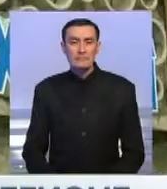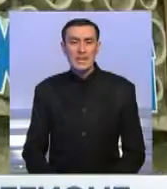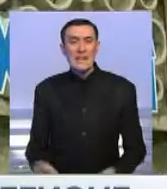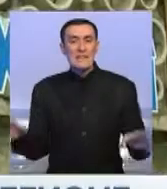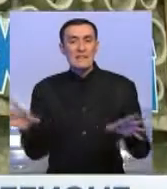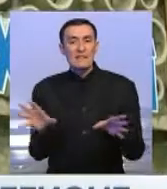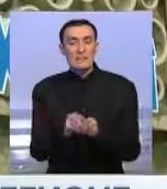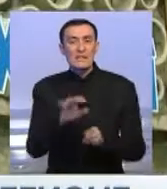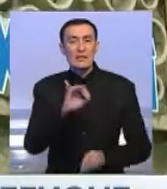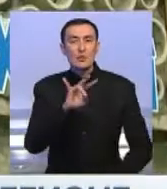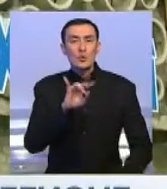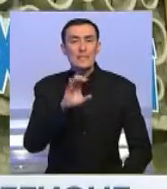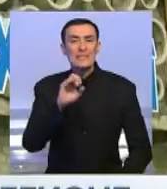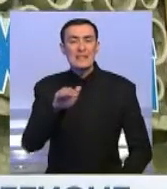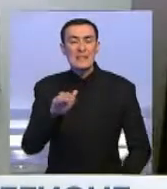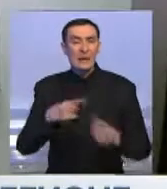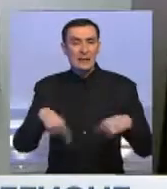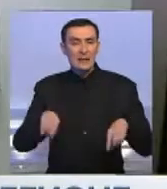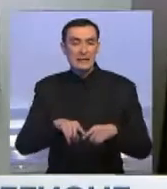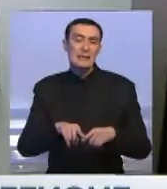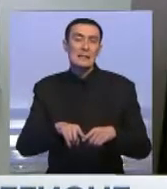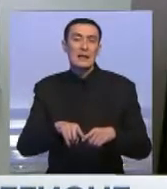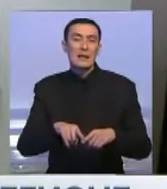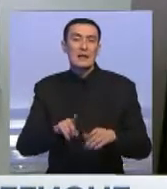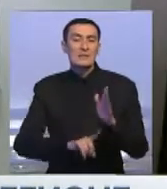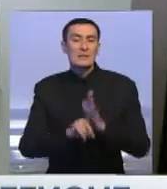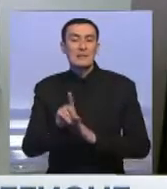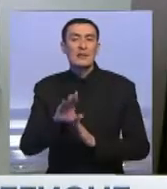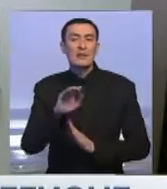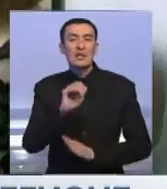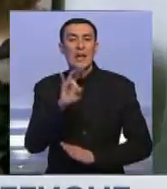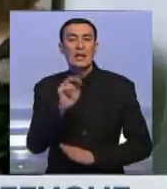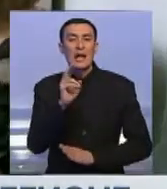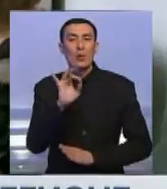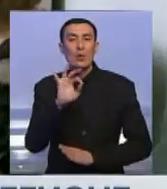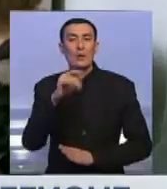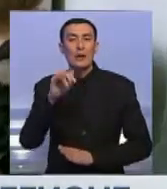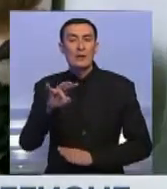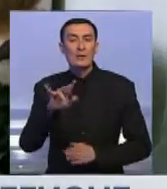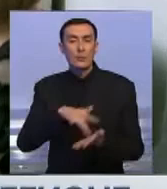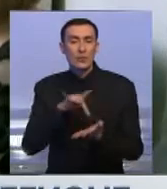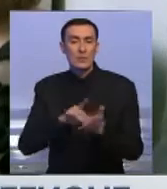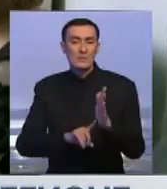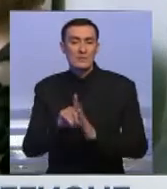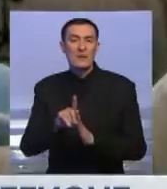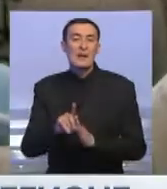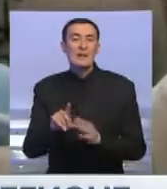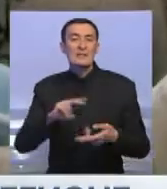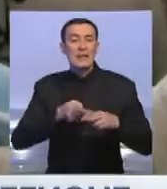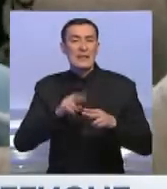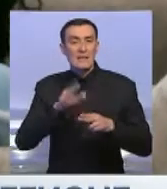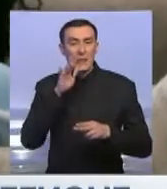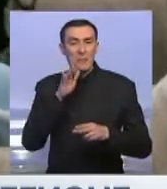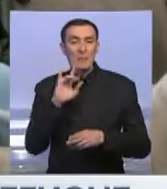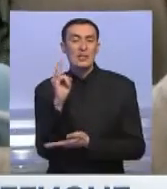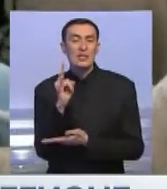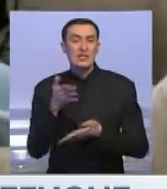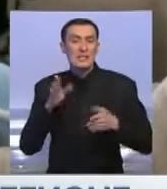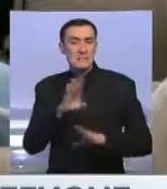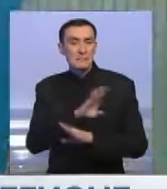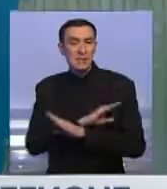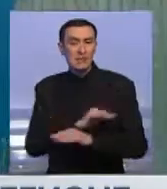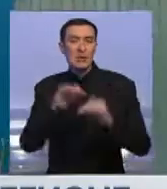Совместно с ЮНИСЕФ проект «Патронажная медсестра» стартовал в Жанакургане 2 года назад. За это время показатель младенческой смертности в районе снизился